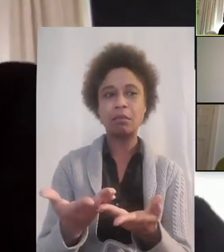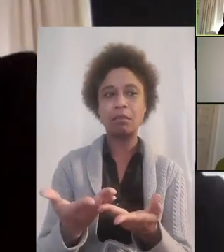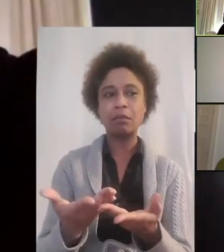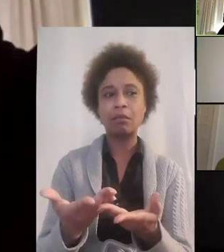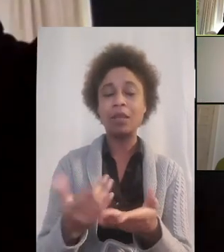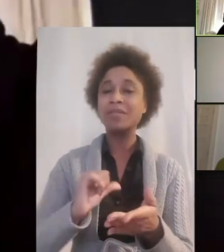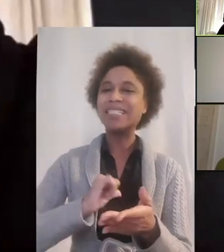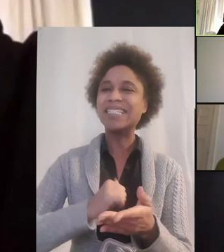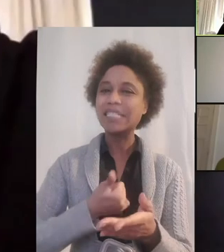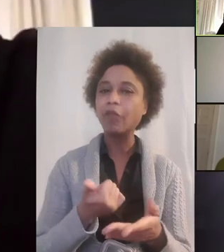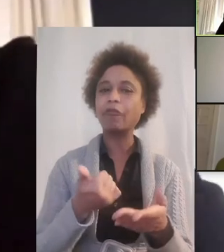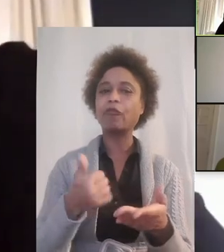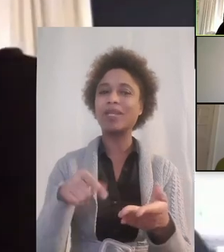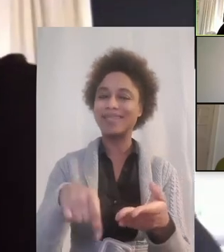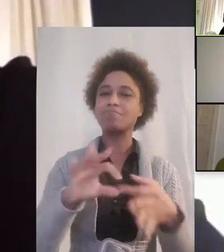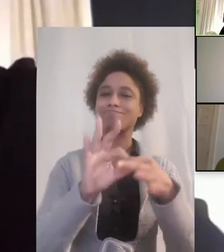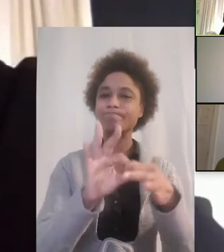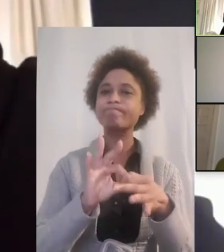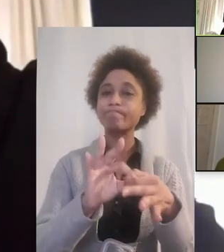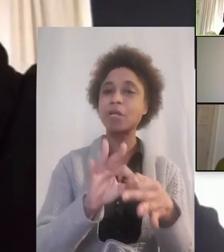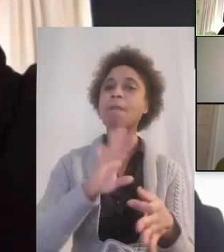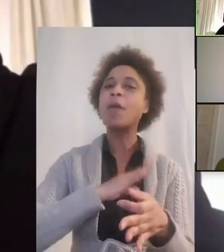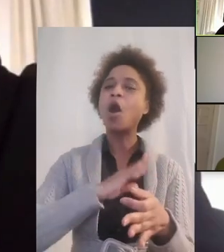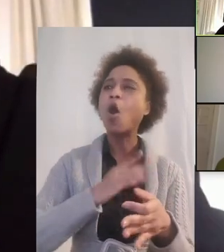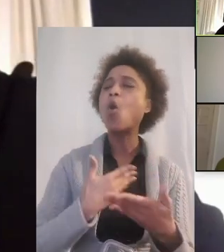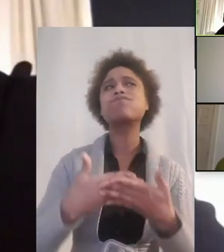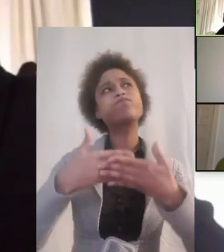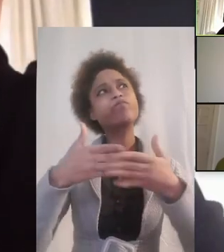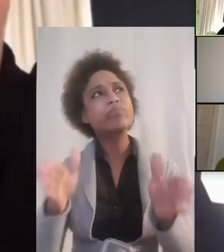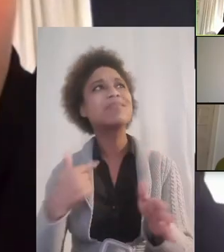die hier zelf mee te maken hebben. Maar ook gewoon open blijven,